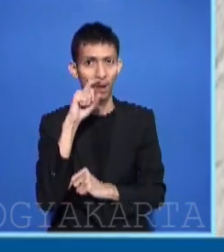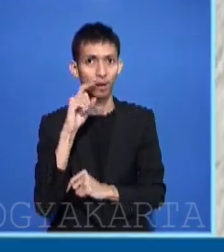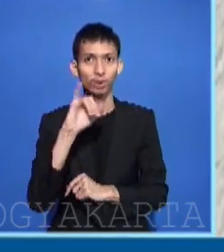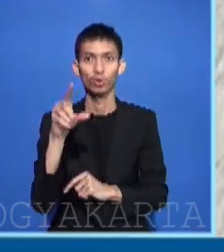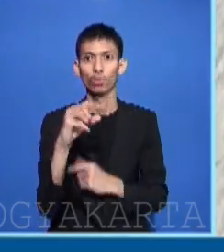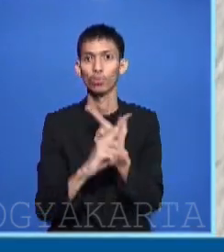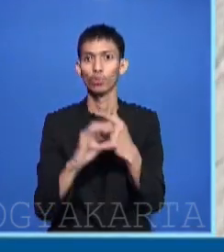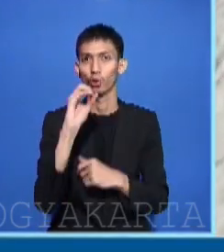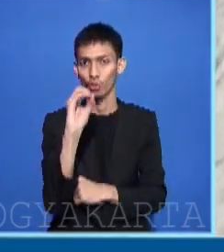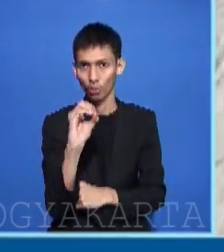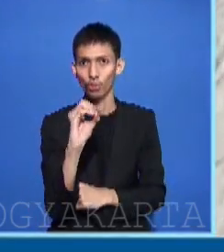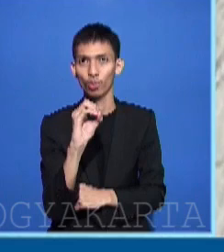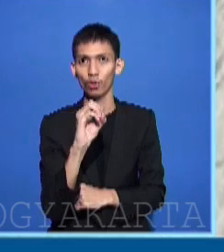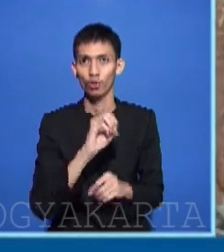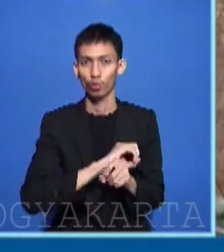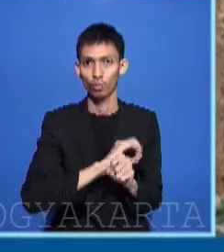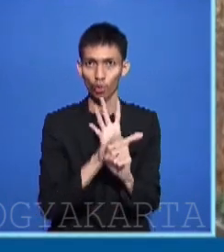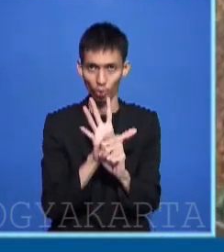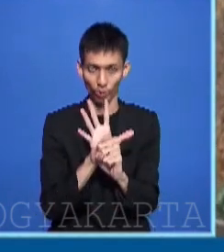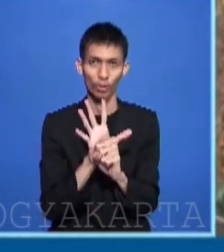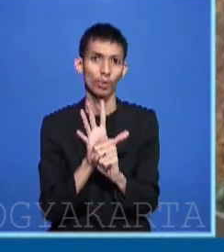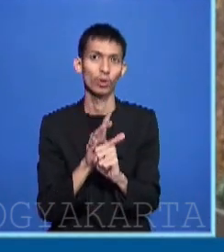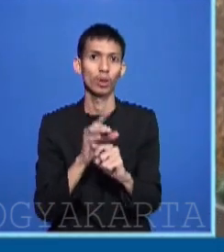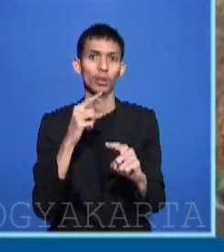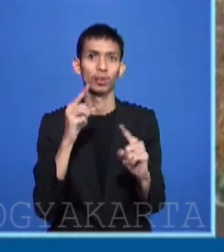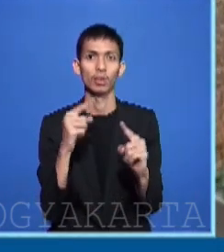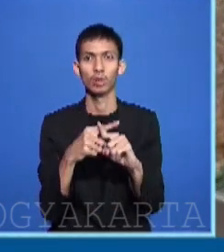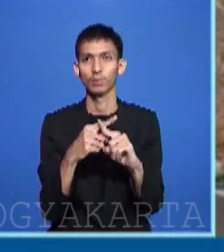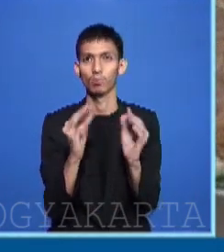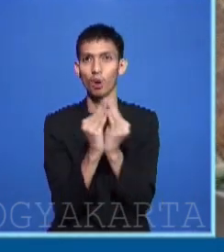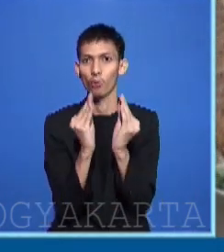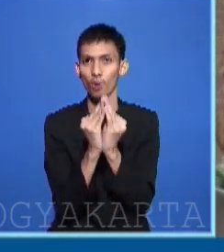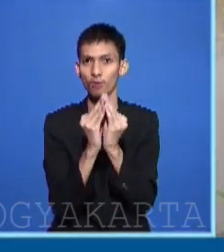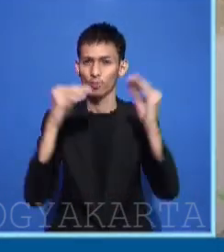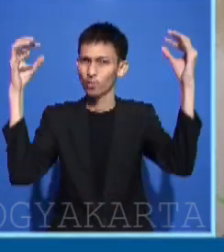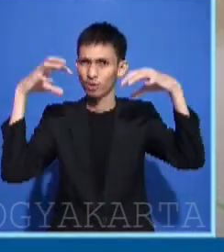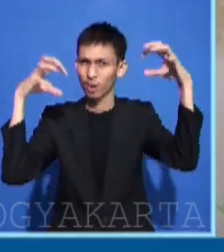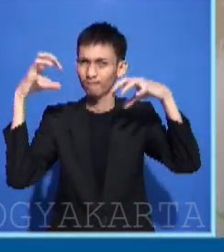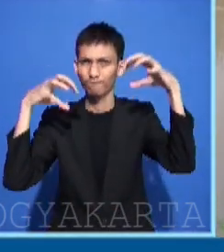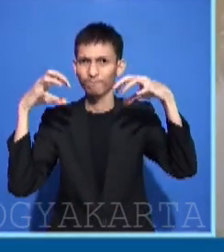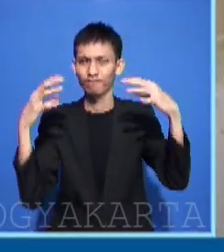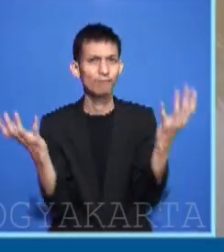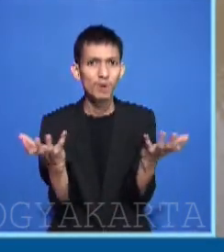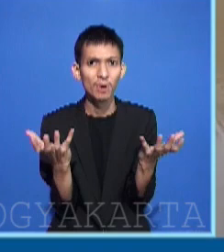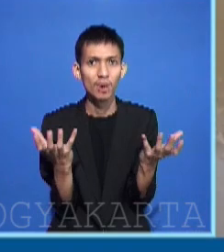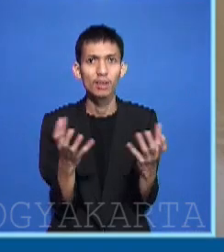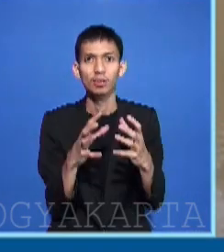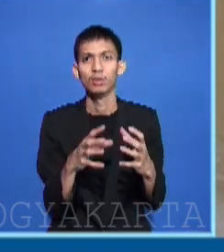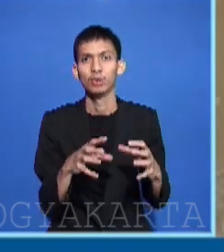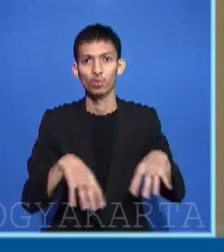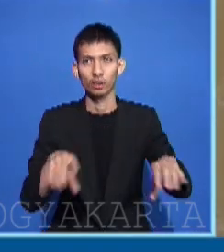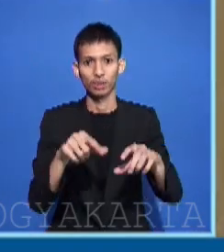salak Malang Banjarharjo Kulon Progo nalikomong gelombang meniko toyanipun Dados